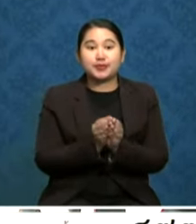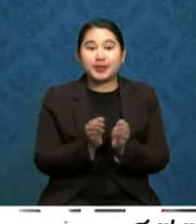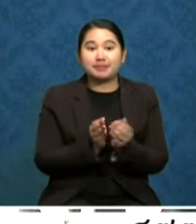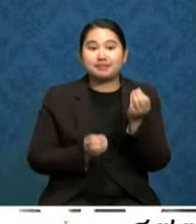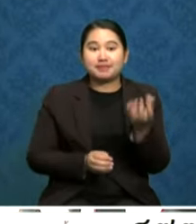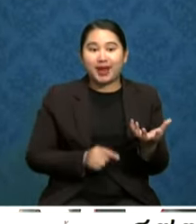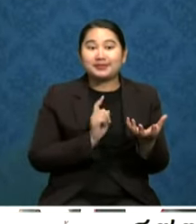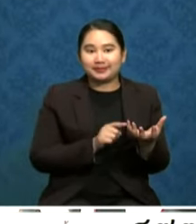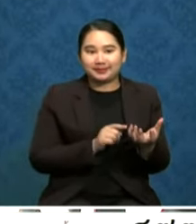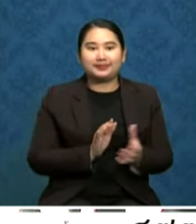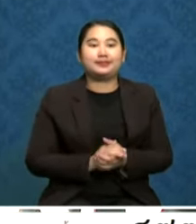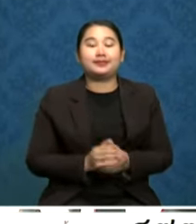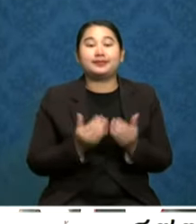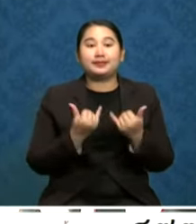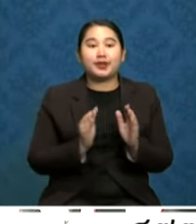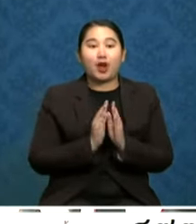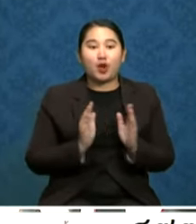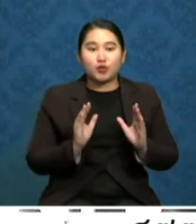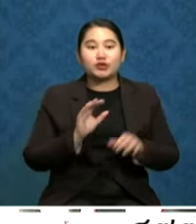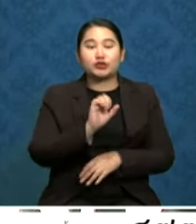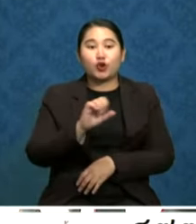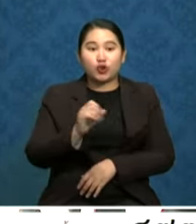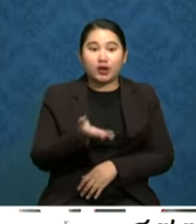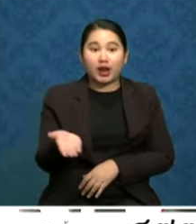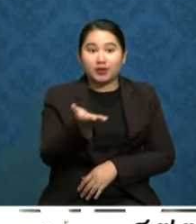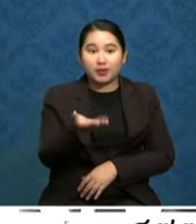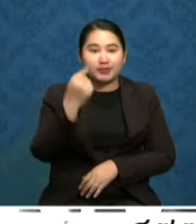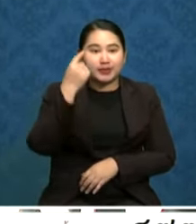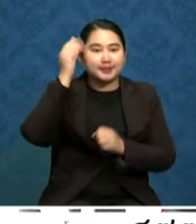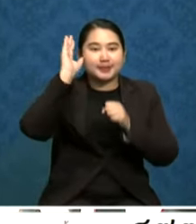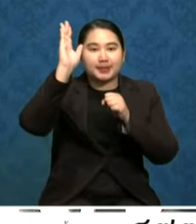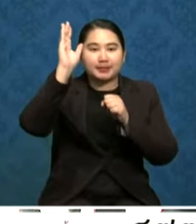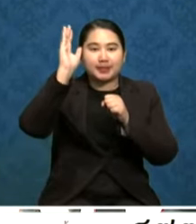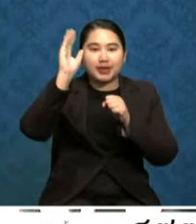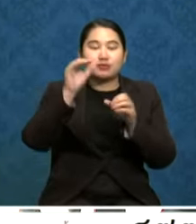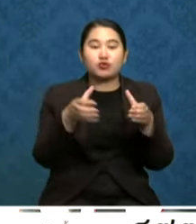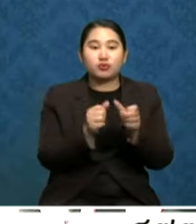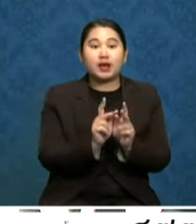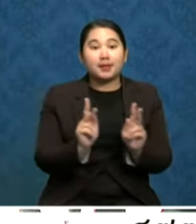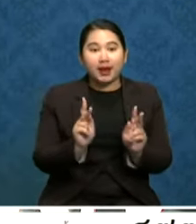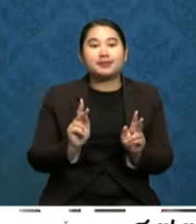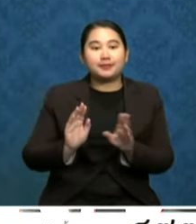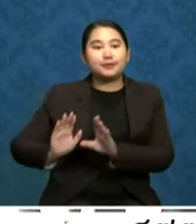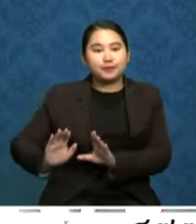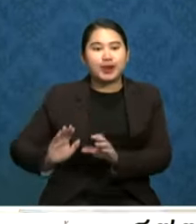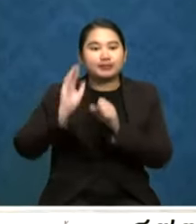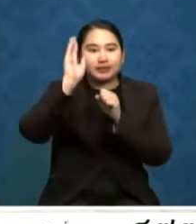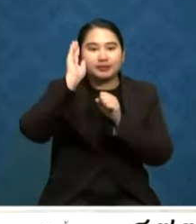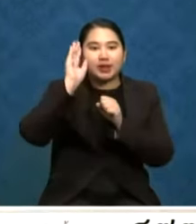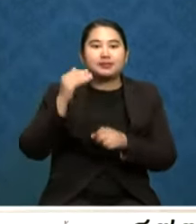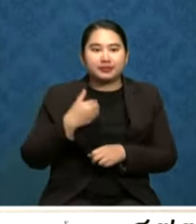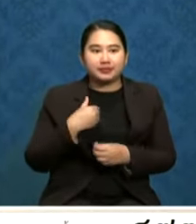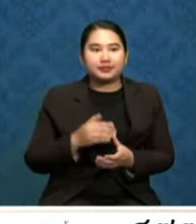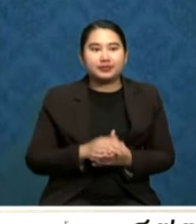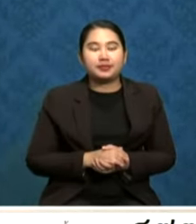ครับต้องกราบขอบพระคุณท่านสมาชิกที่ได้สงวนความเห็นและท่านกรรมาธิการผู้ได้สงวนคำปอติ